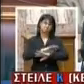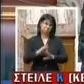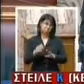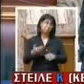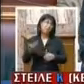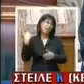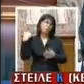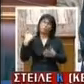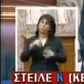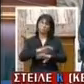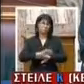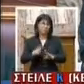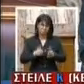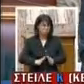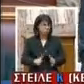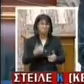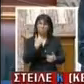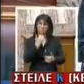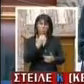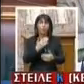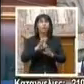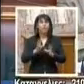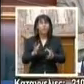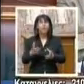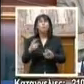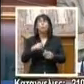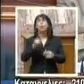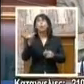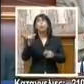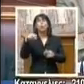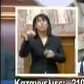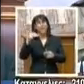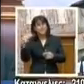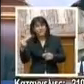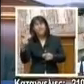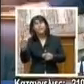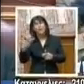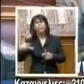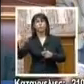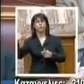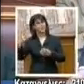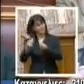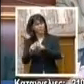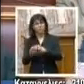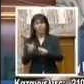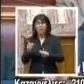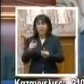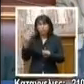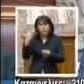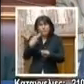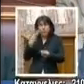παρελθόν μονάχα ακραίες νεοφιλελεύθερες κυβερνήσεις όπως τη Θάτσερ και του κ. Μητσοτάκη. Εσείς τα λέγατε. Και τώρα τι κάνετε.